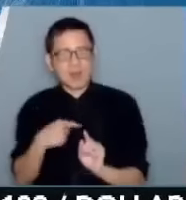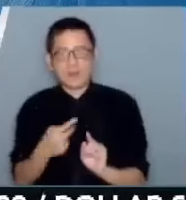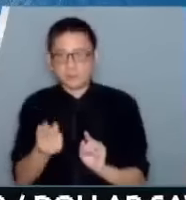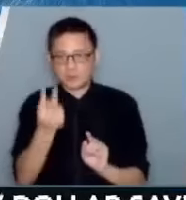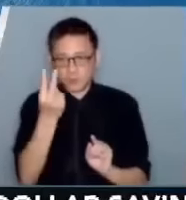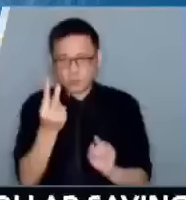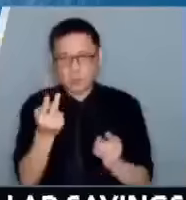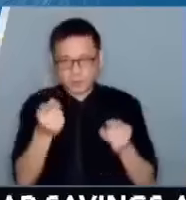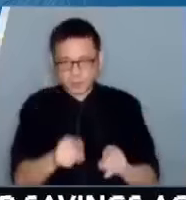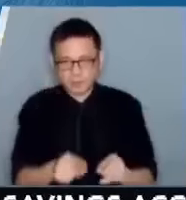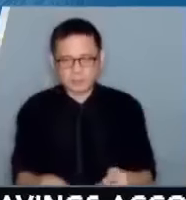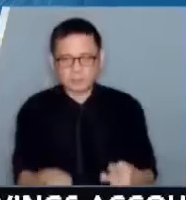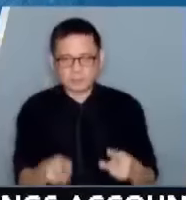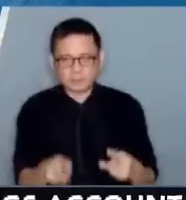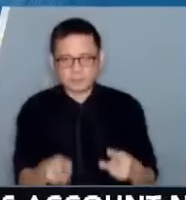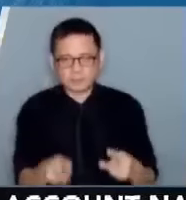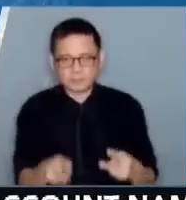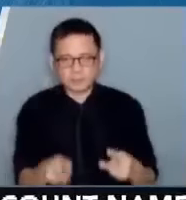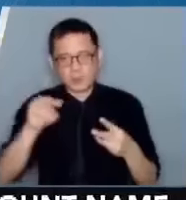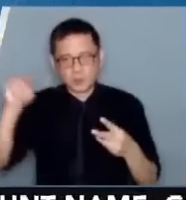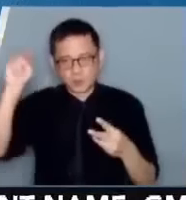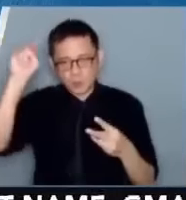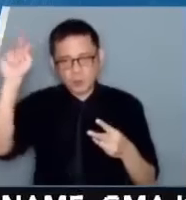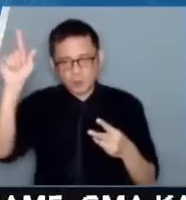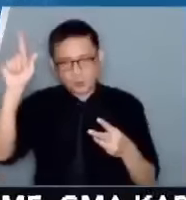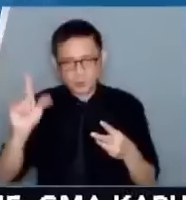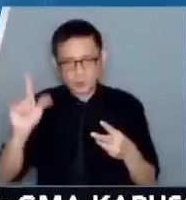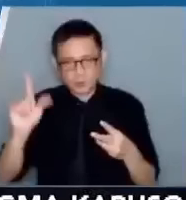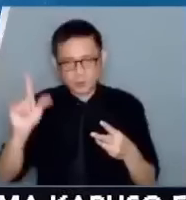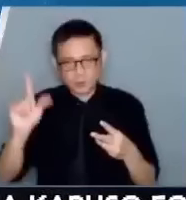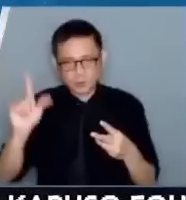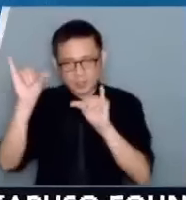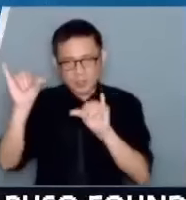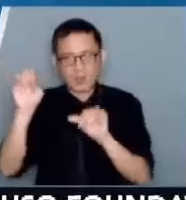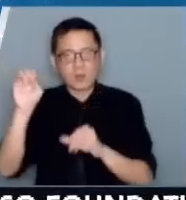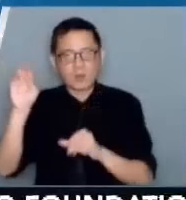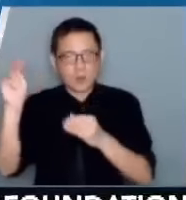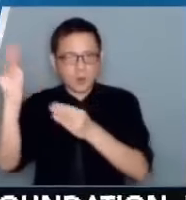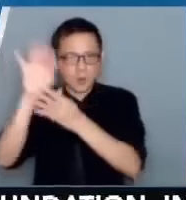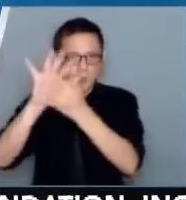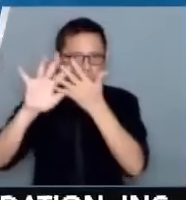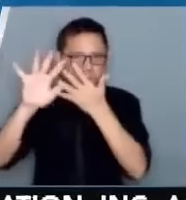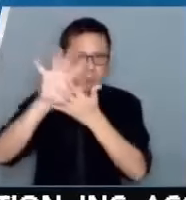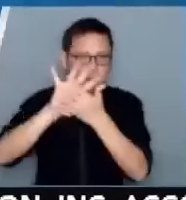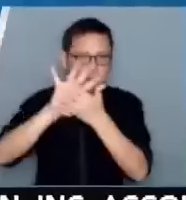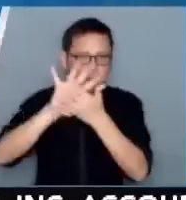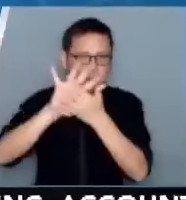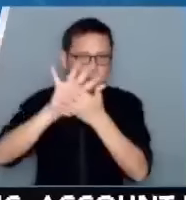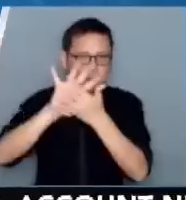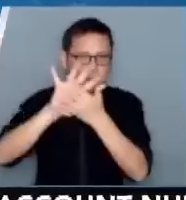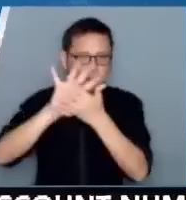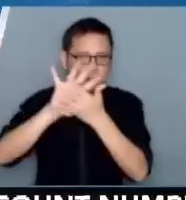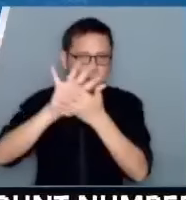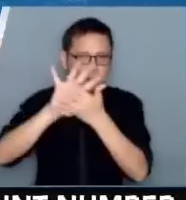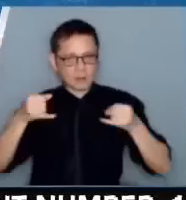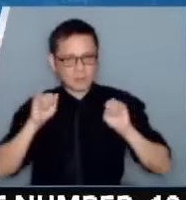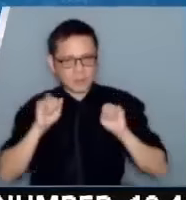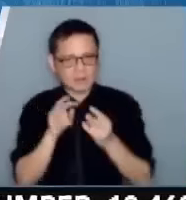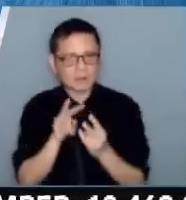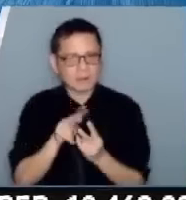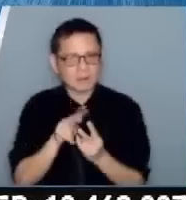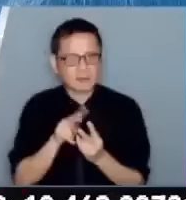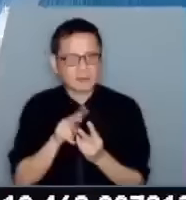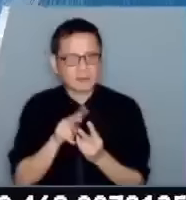magtungo ito sa northern zone area or mag-record boundary ng ating air respon kaya ngayon lamang